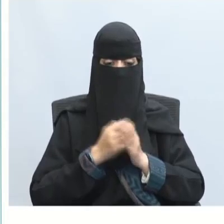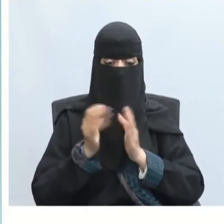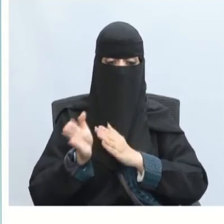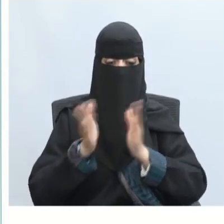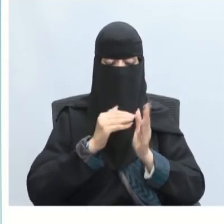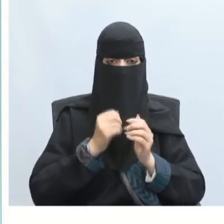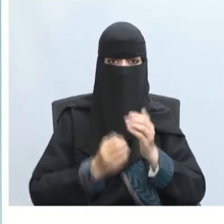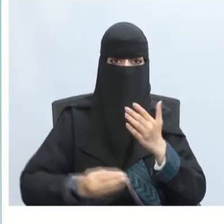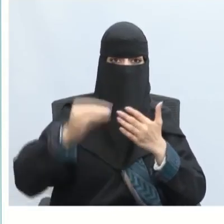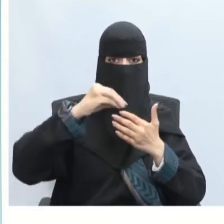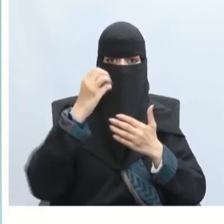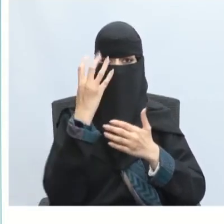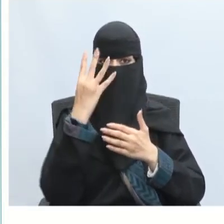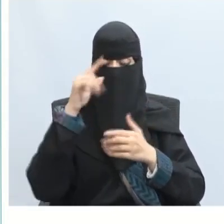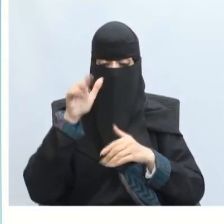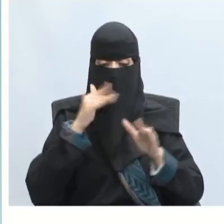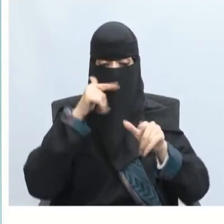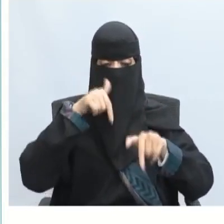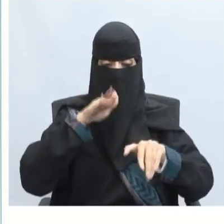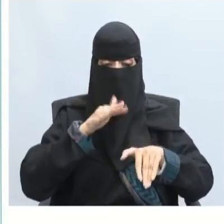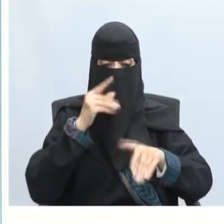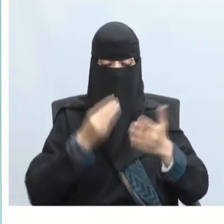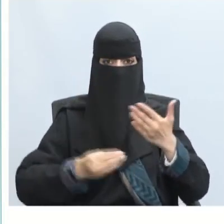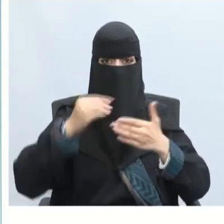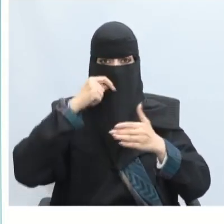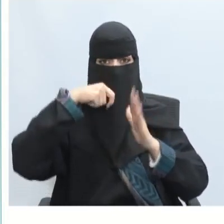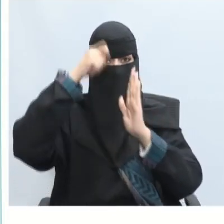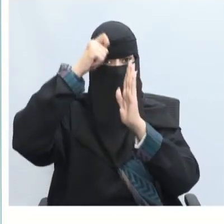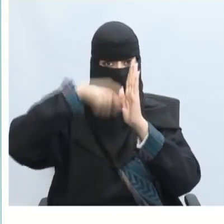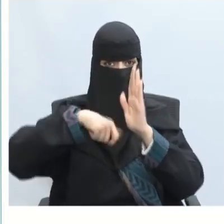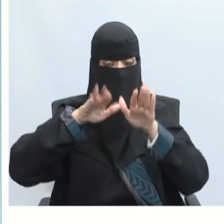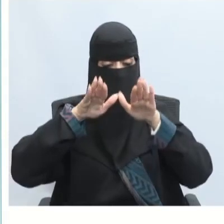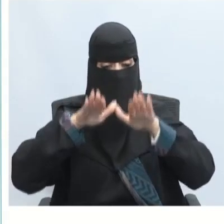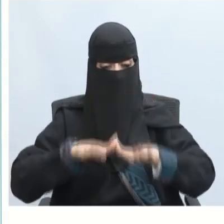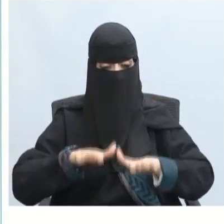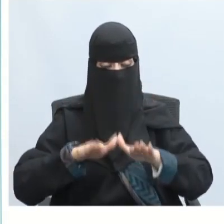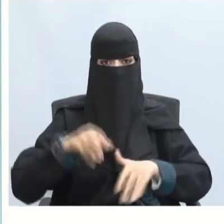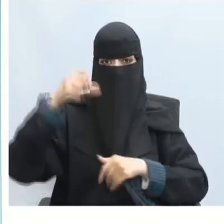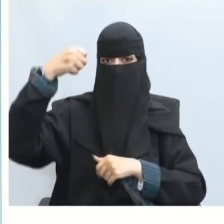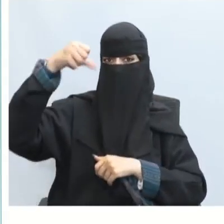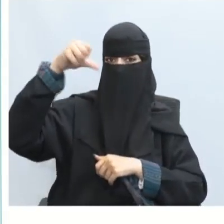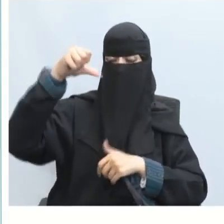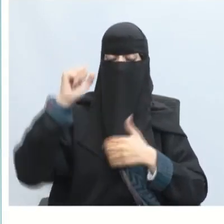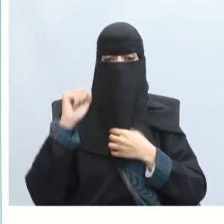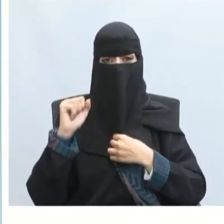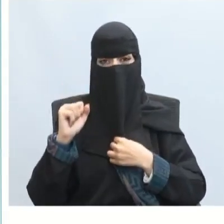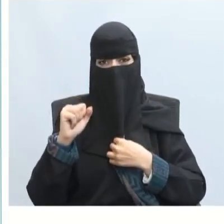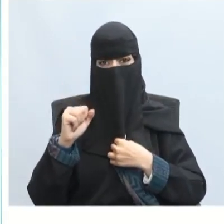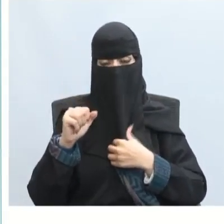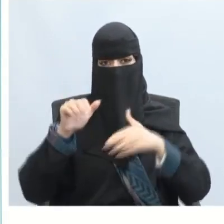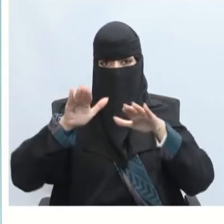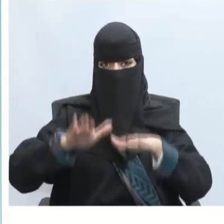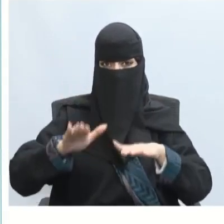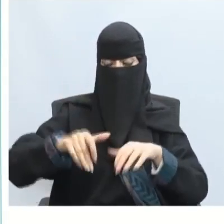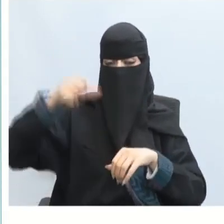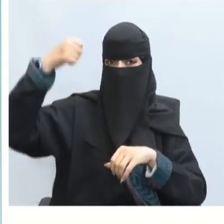الشورى رابعا مرحله الاقرار ويكون من قبل مجلس